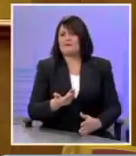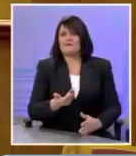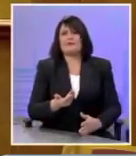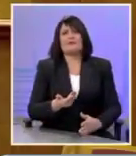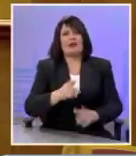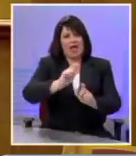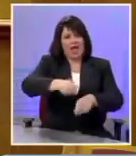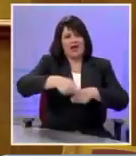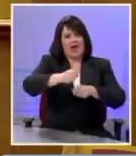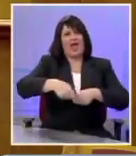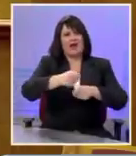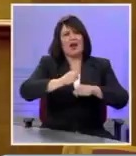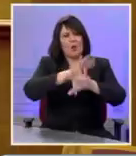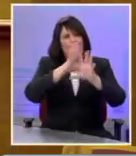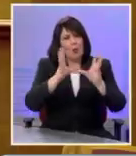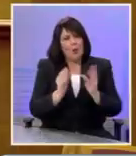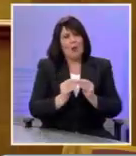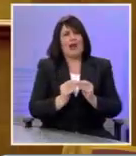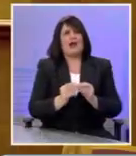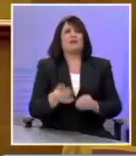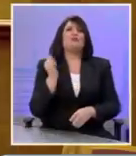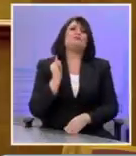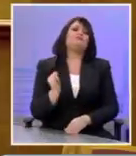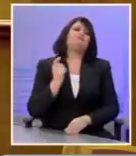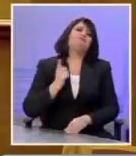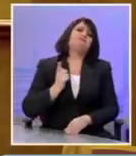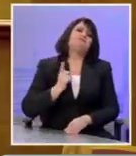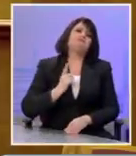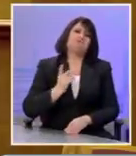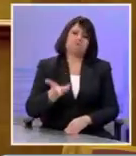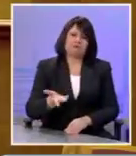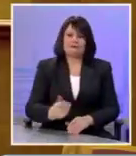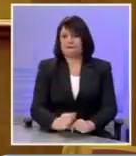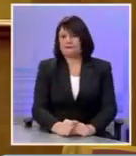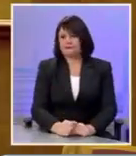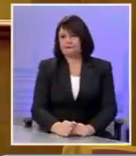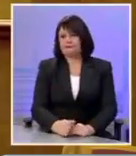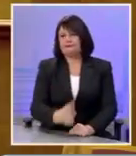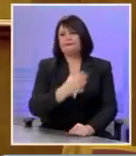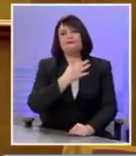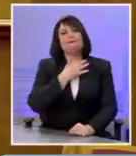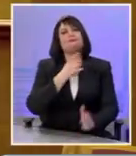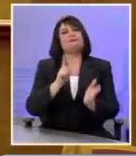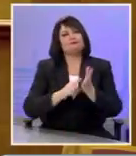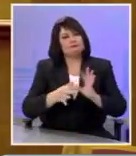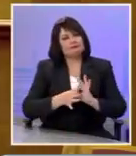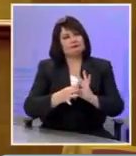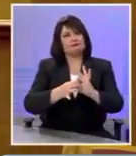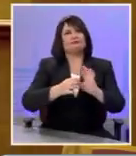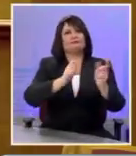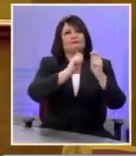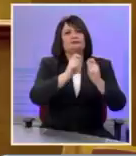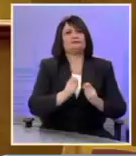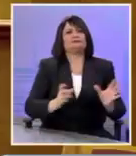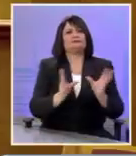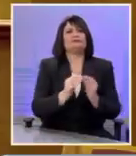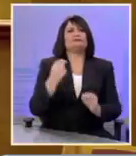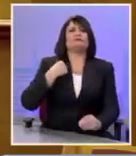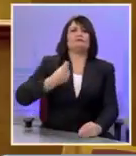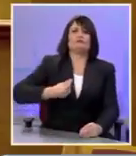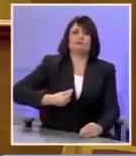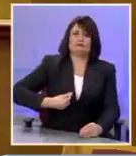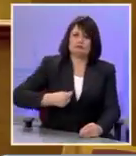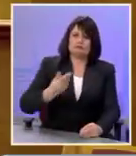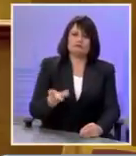τα έργα, όλα τα μεγάλα έργα που καρκινοβατούν. Είναι ανάγκη να συνεχιστούν οι μεταρρυθμίσεις στο δημόσιο